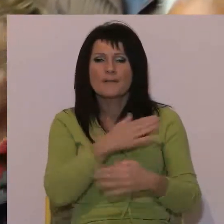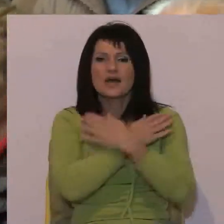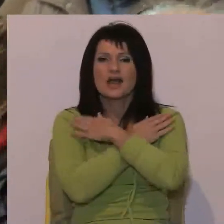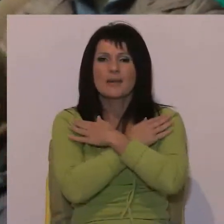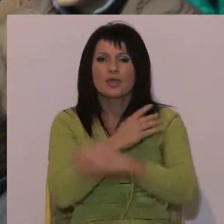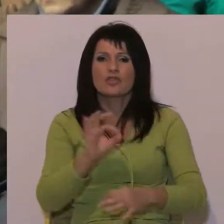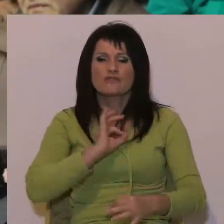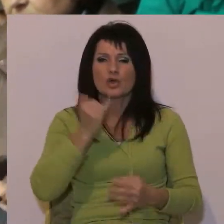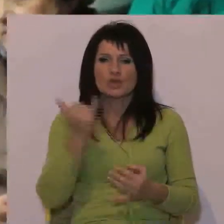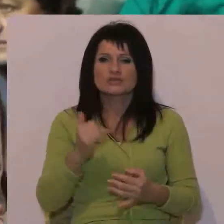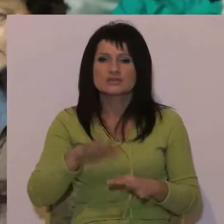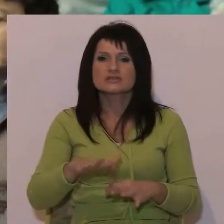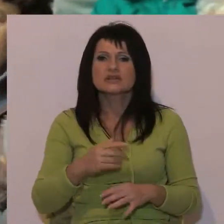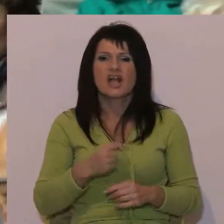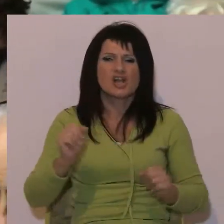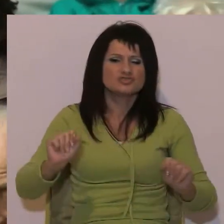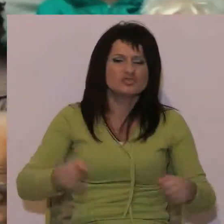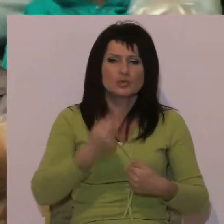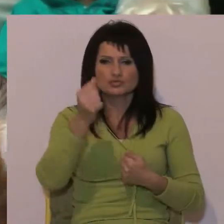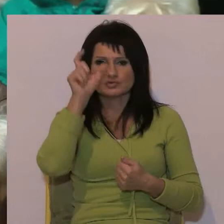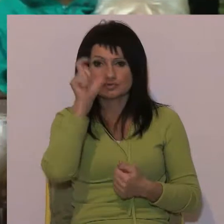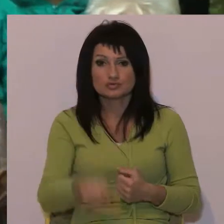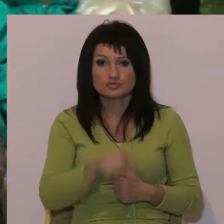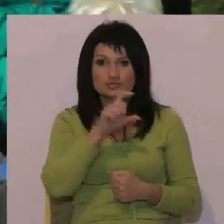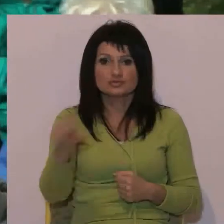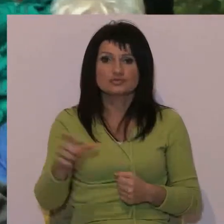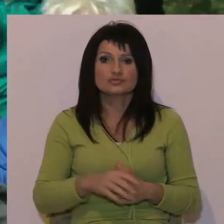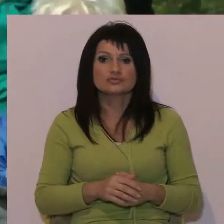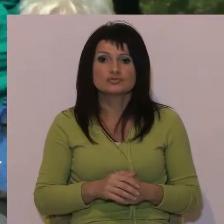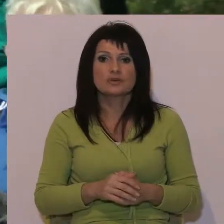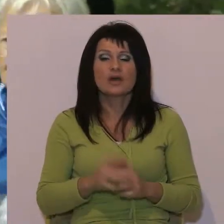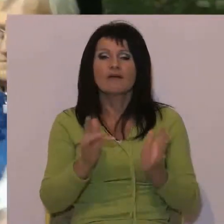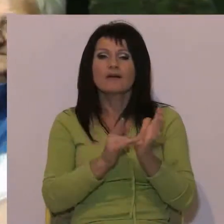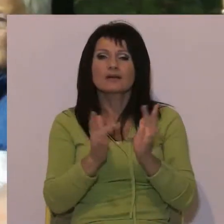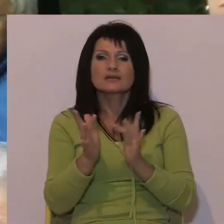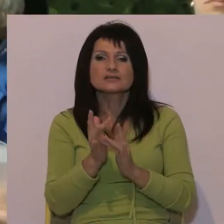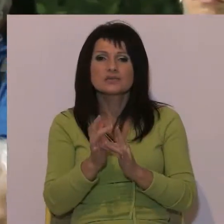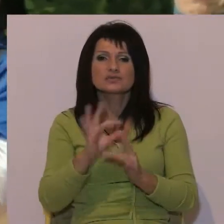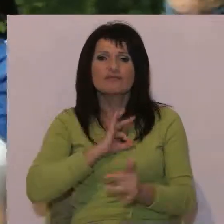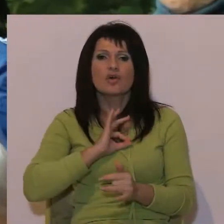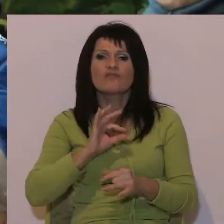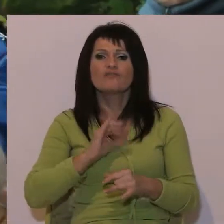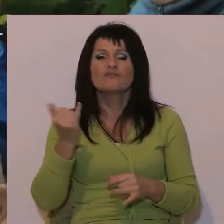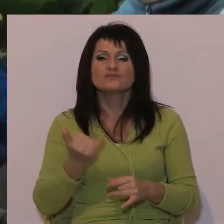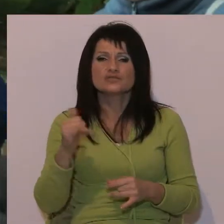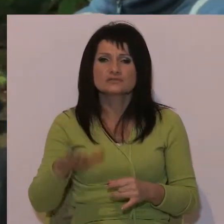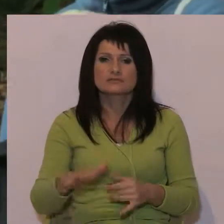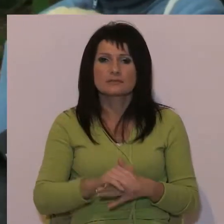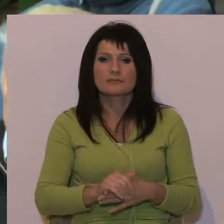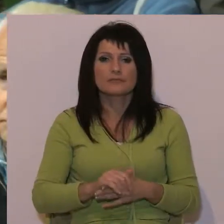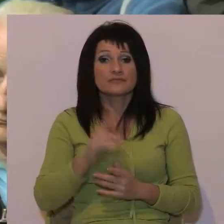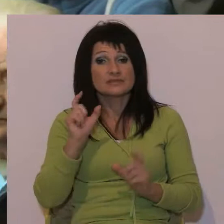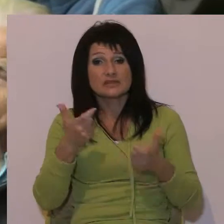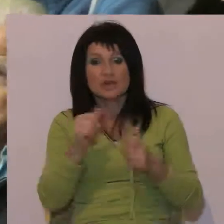dziecka wielki i ciężki krzyż. Ukrzyżował Chrystusa w swoim własnym dziecku. Zdarza